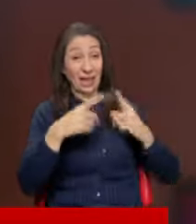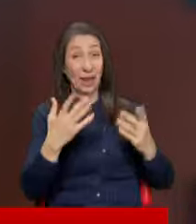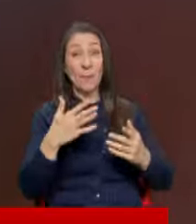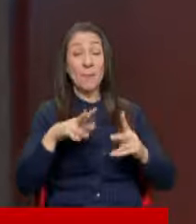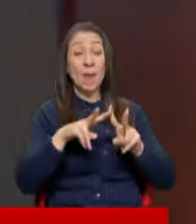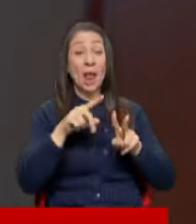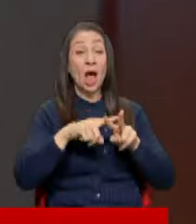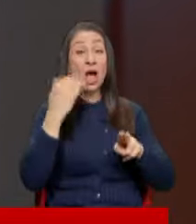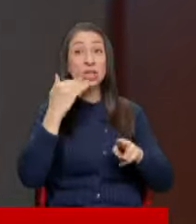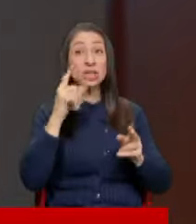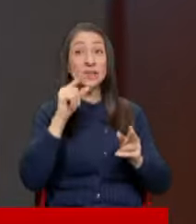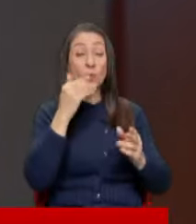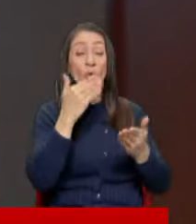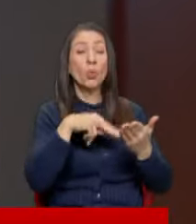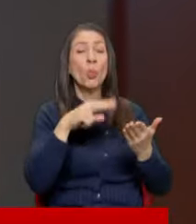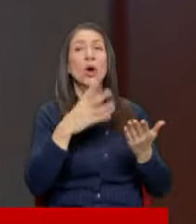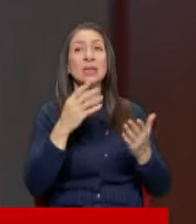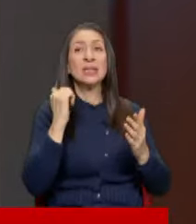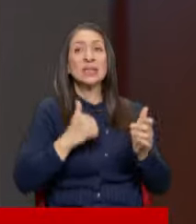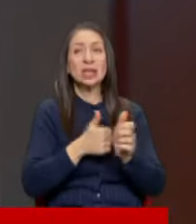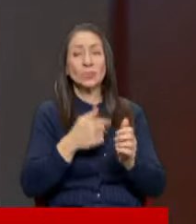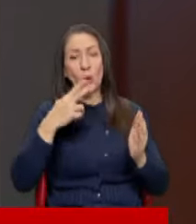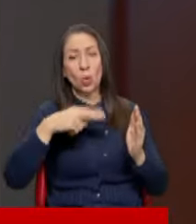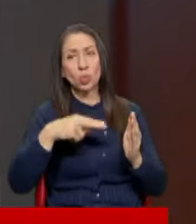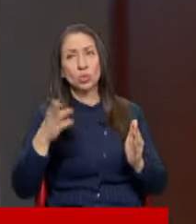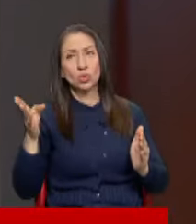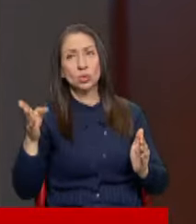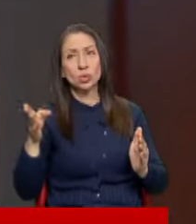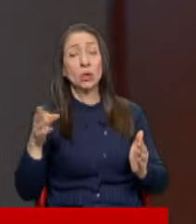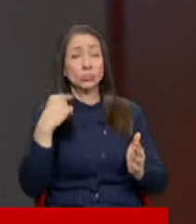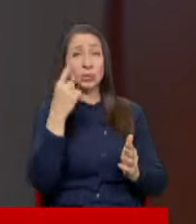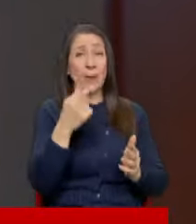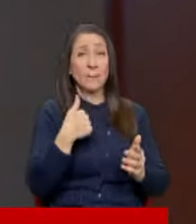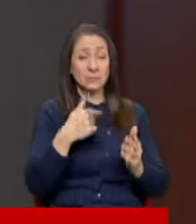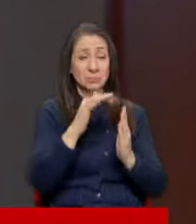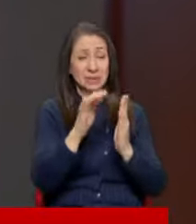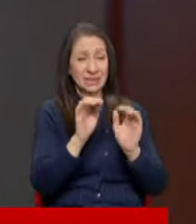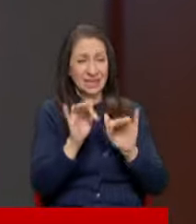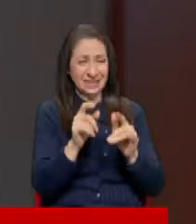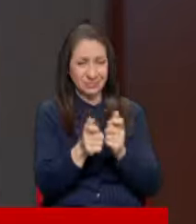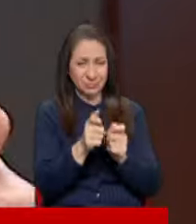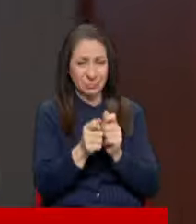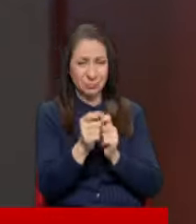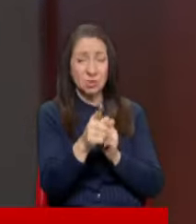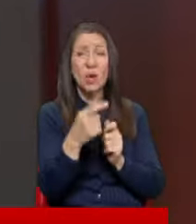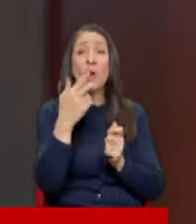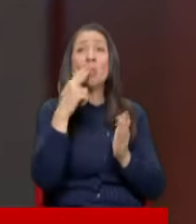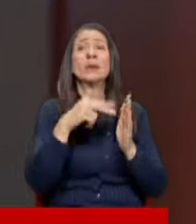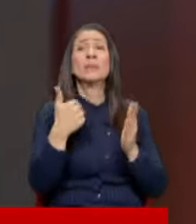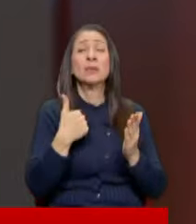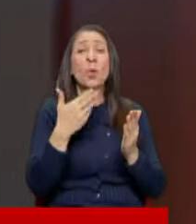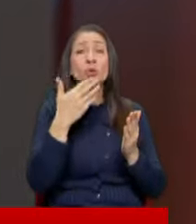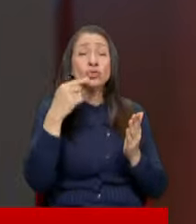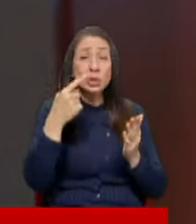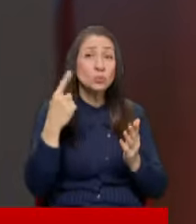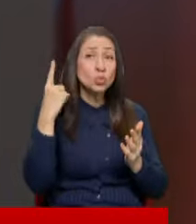Meral Akşener tweet okumaz tweeti zaten danışmanlara okurdun Dolayısıyla benim yazdıklarımı zaten okumazsın benim söylediklerimi